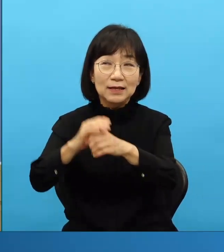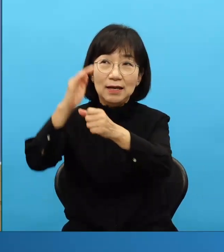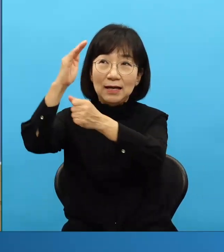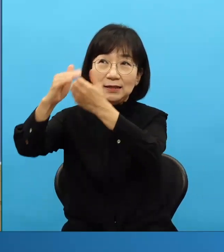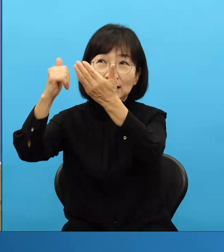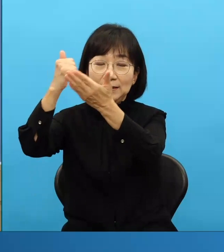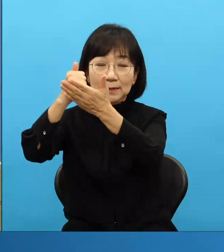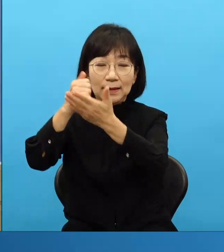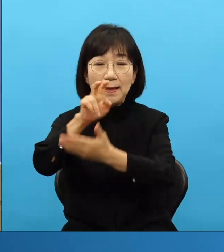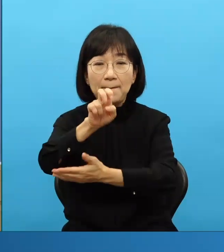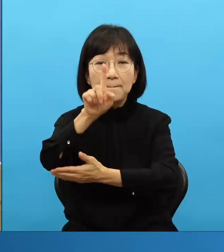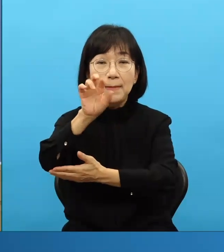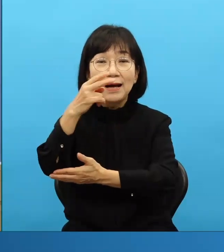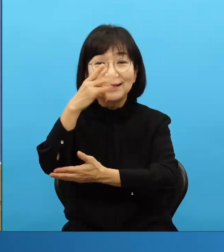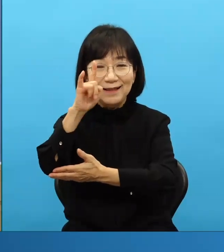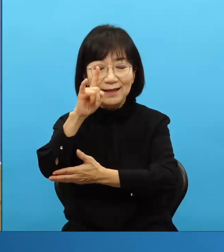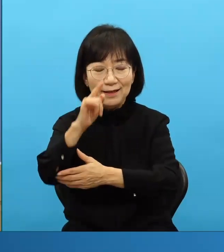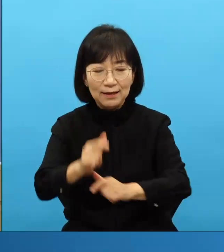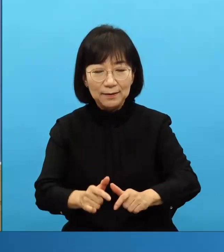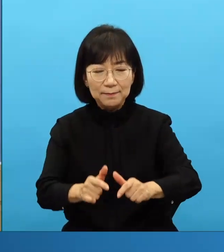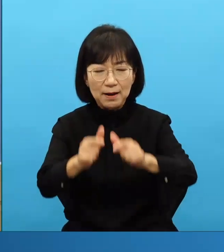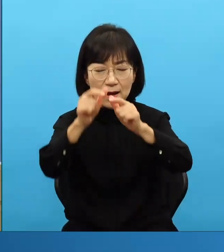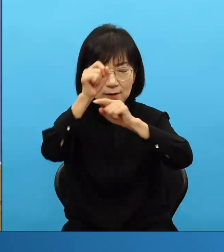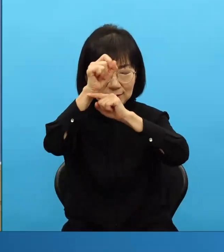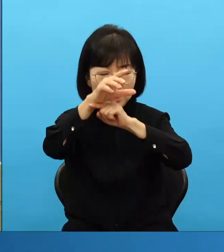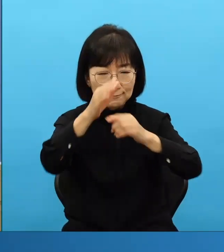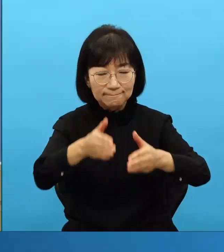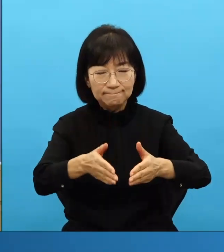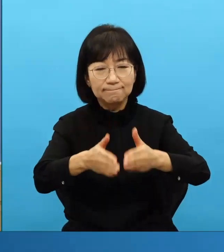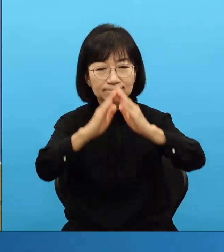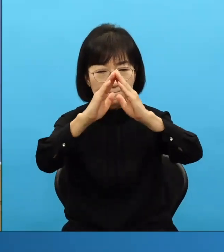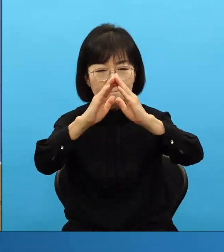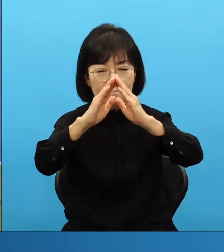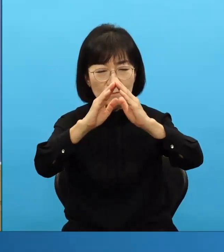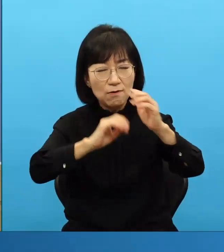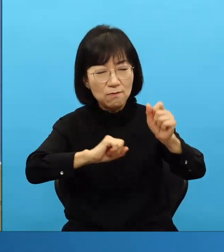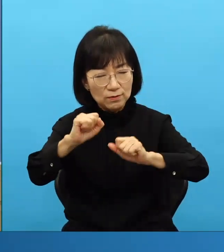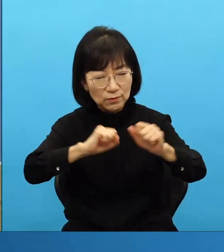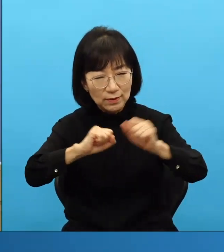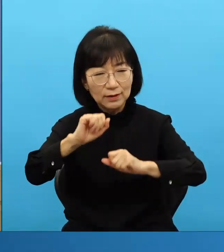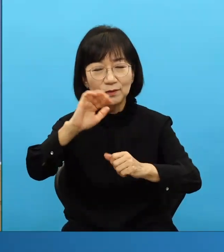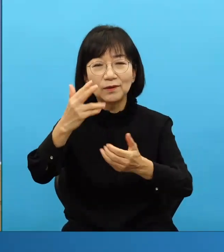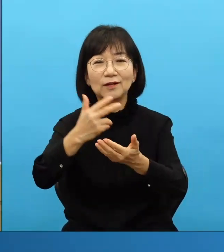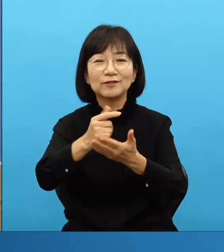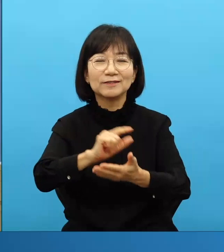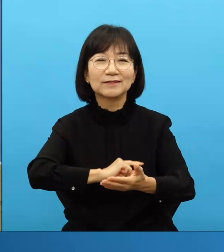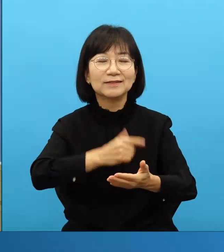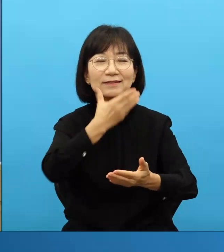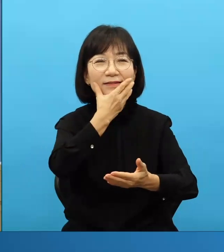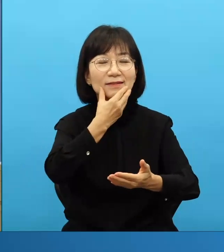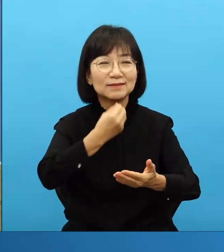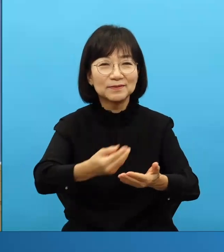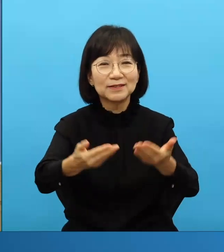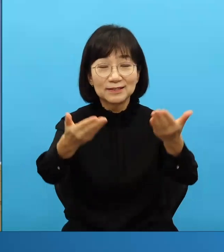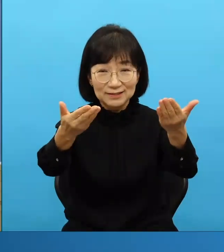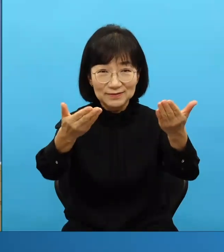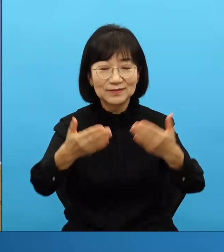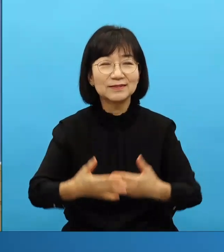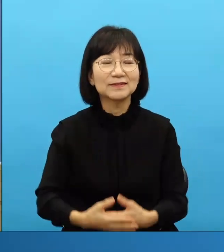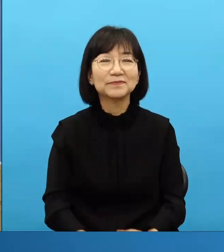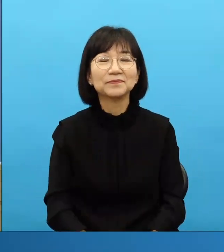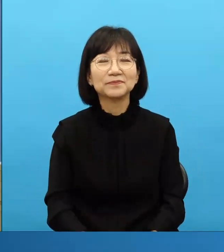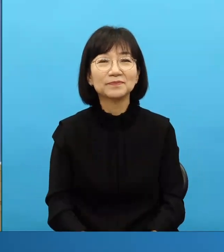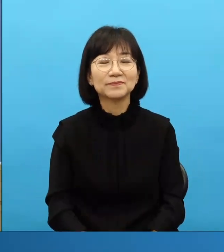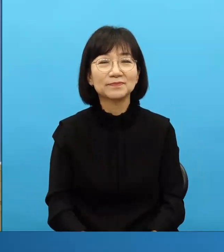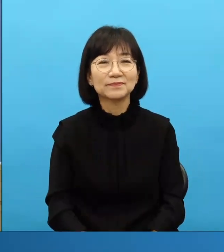권사님들 귀하게 쓰임 받기를 축복합니다. Our senior deaconesses may be blessed to really be able to raise up the partisans of God inside these fields of darkness and